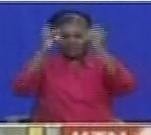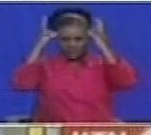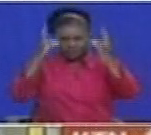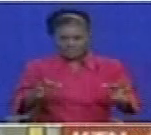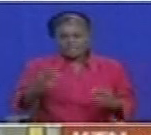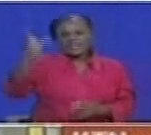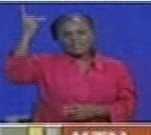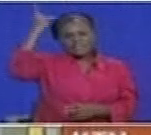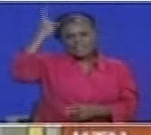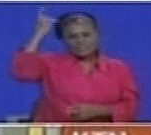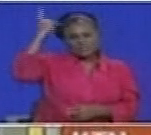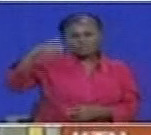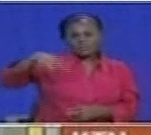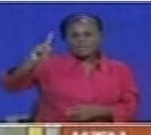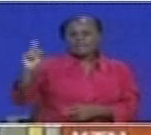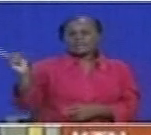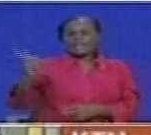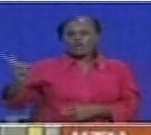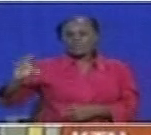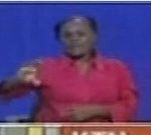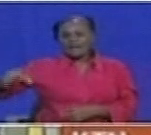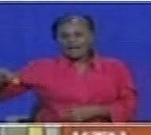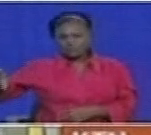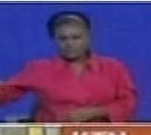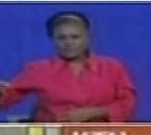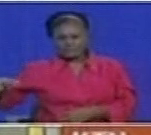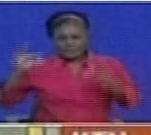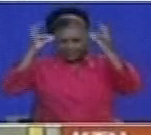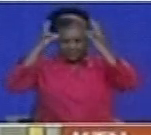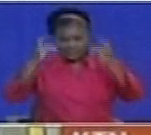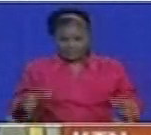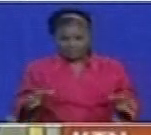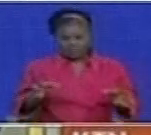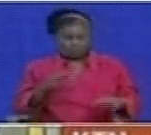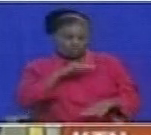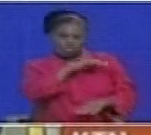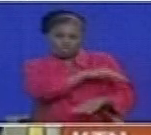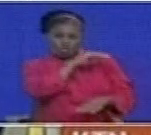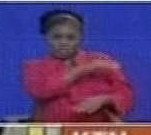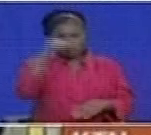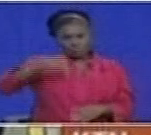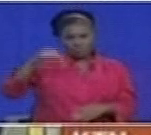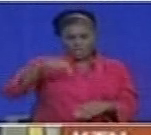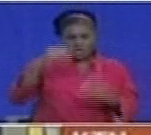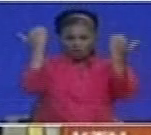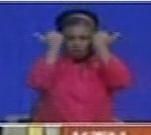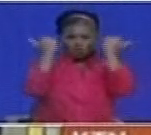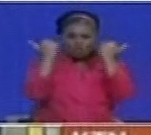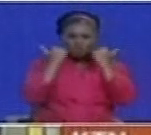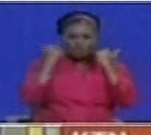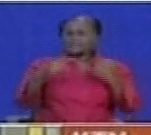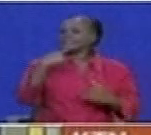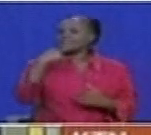evans kider kuwa gav wa kati ya nairobi kwenye uzi uli ji ya hii leo ni kw mahak rufa